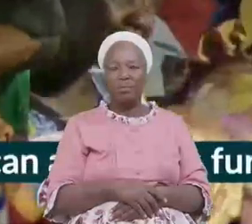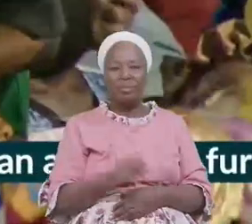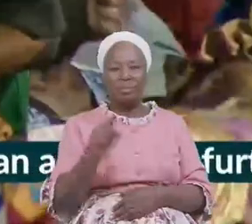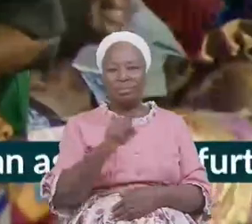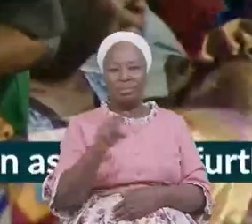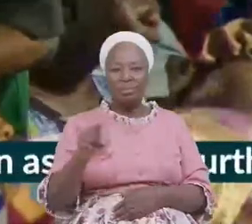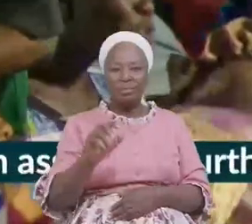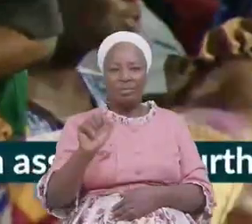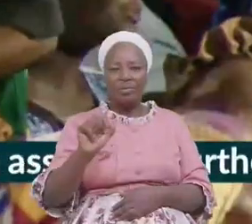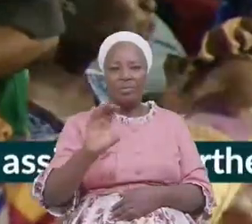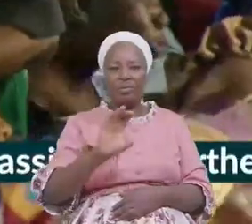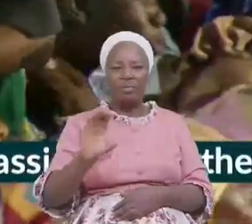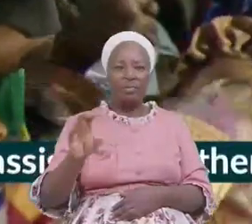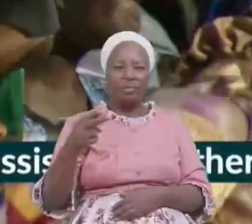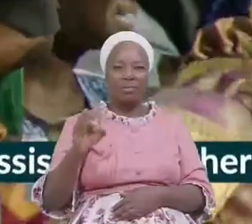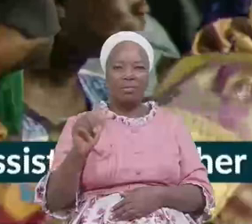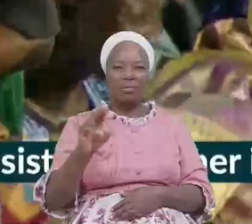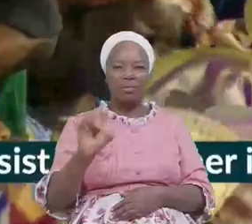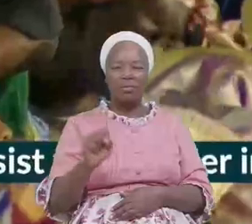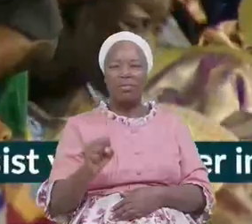Zachée a reçu pour lui.